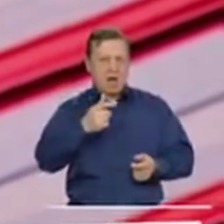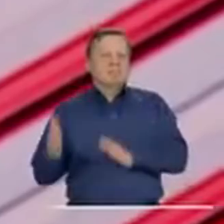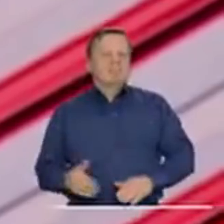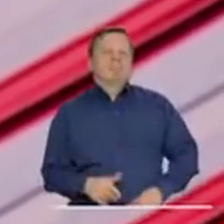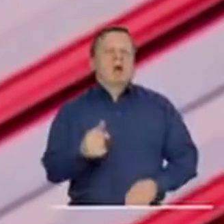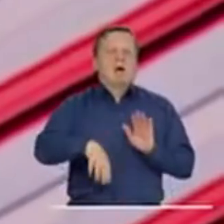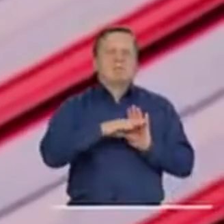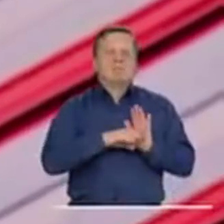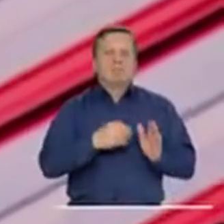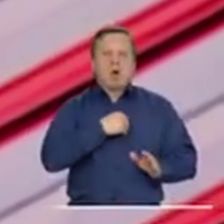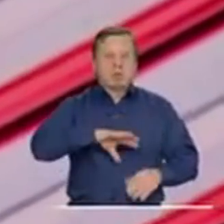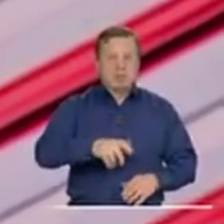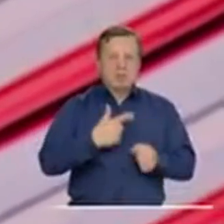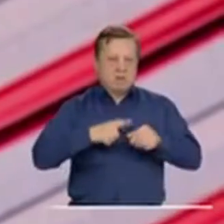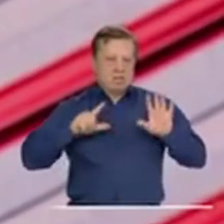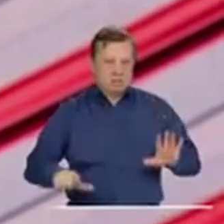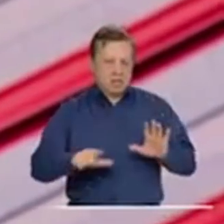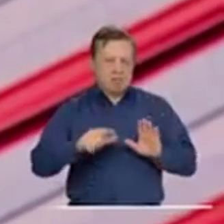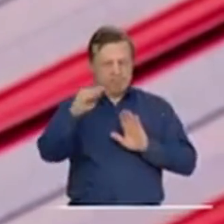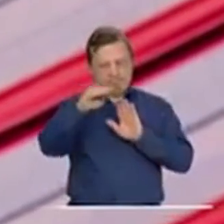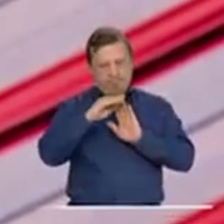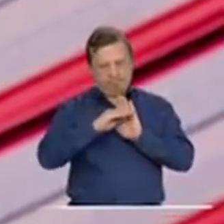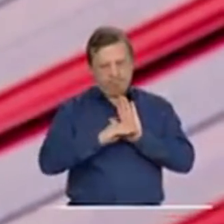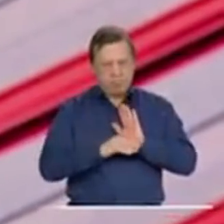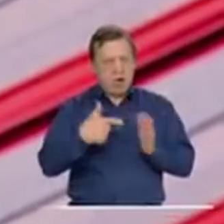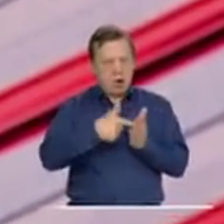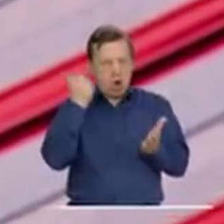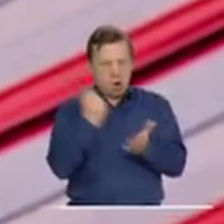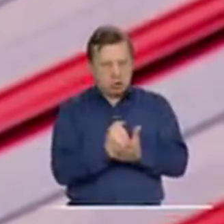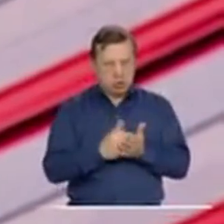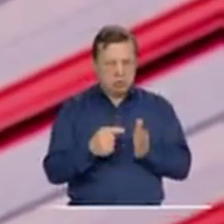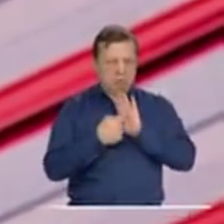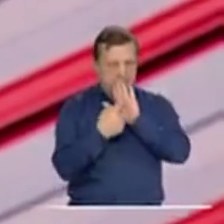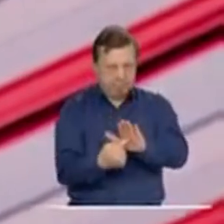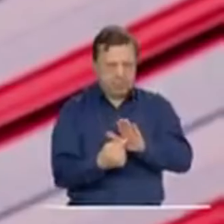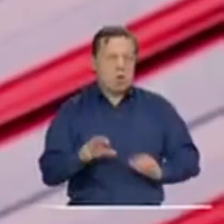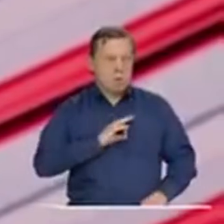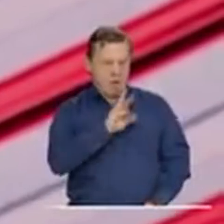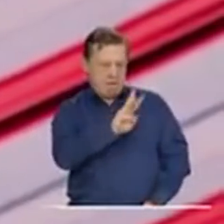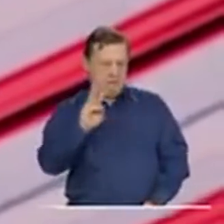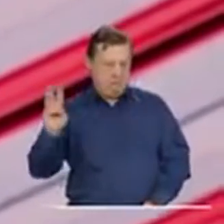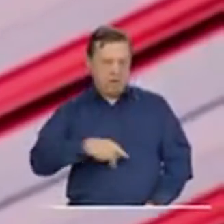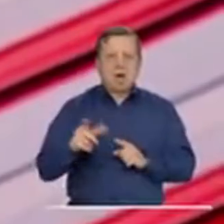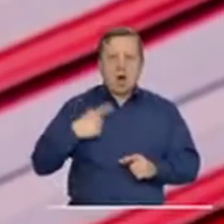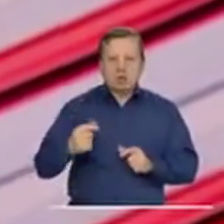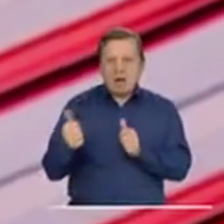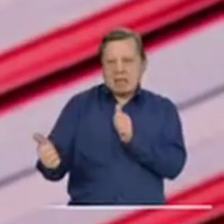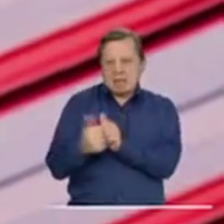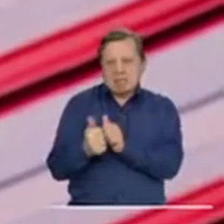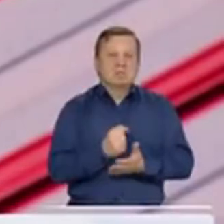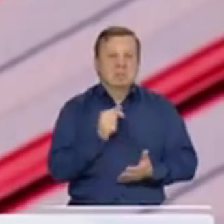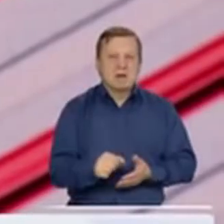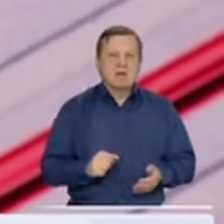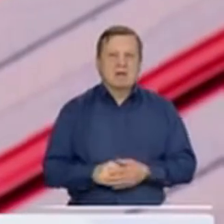Rosja. Przedstawiłem 27 tez. Te tezy konstytucyjne są do przeczytania na mojej stronie internetowej. Wymienię tylko niektóre. Związki